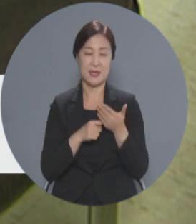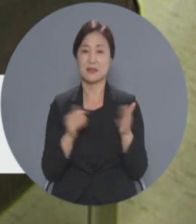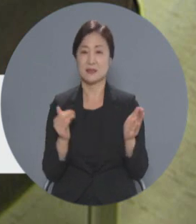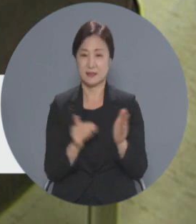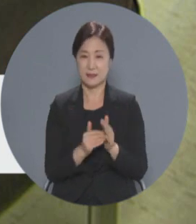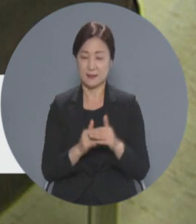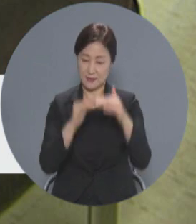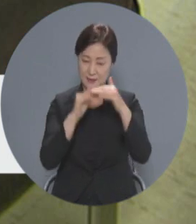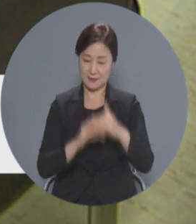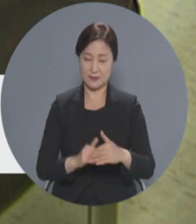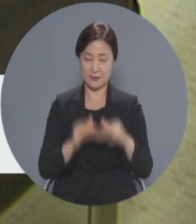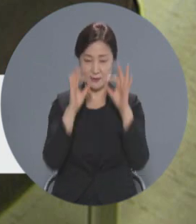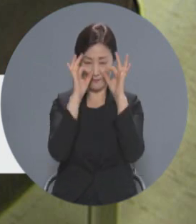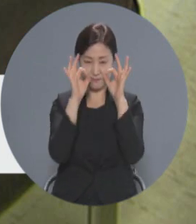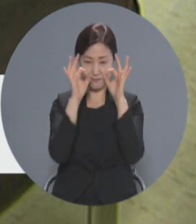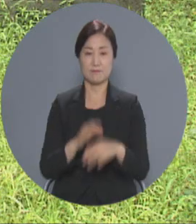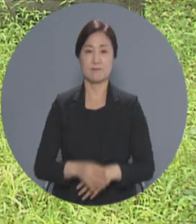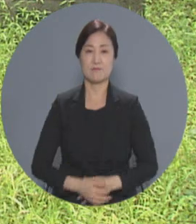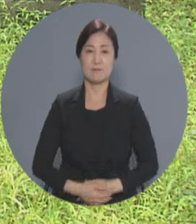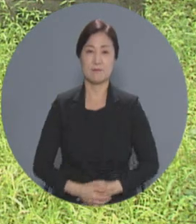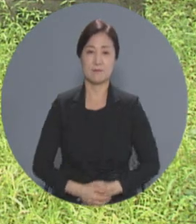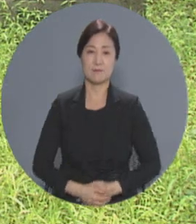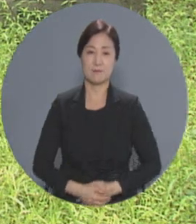기자가 취재했습니다.